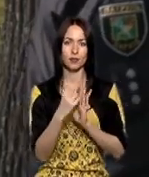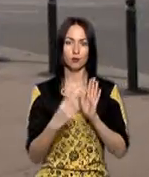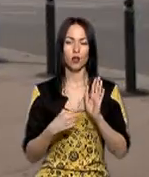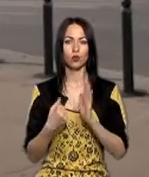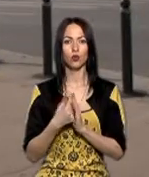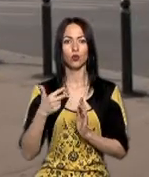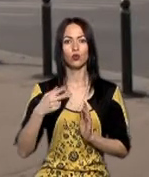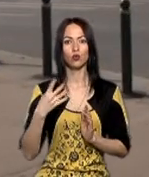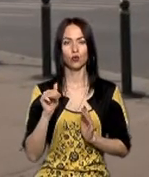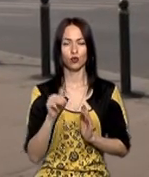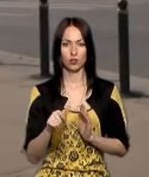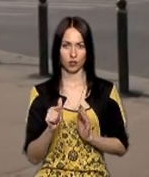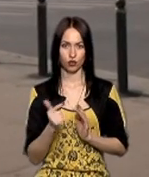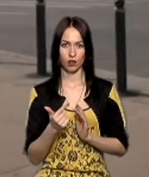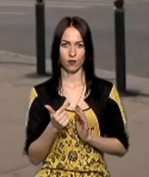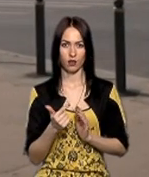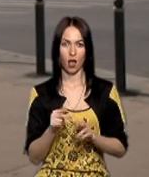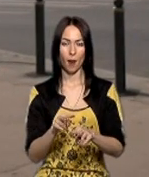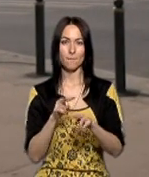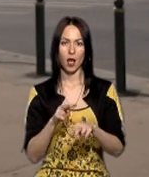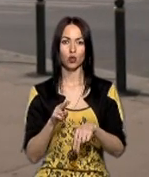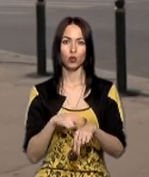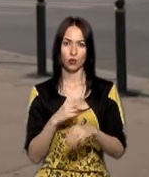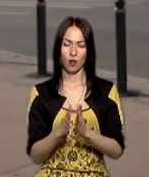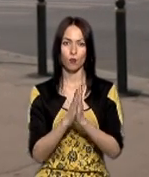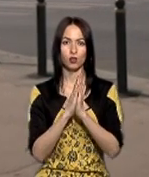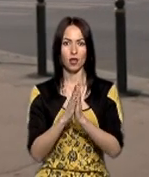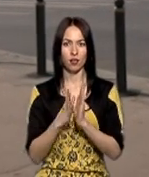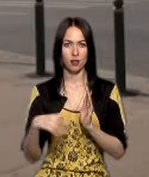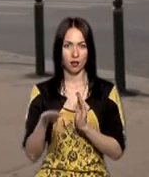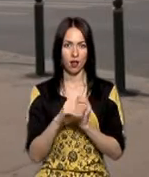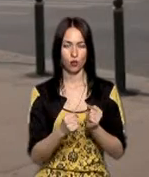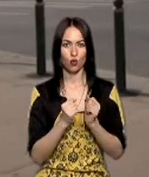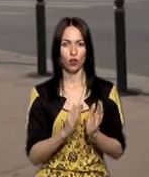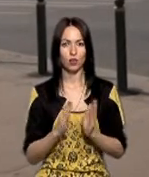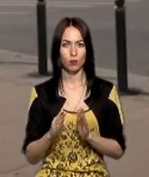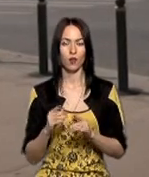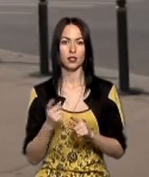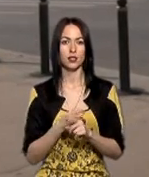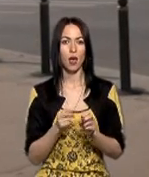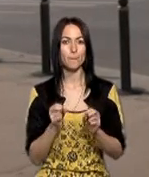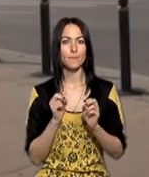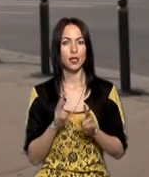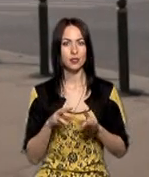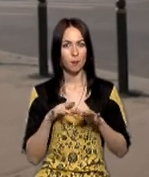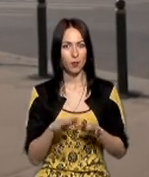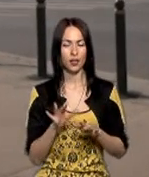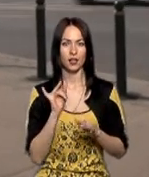тисяч гривень. Патрульна поліція закликає дотримуватися заходів безпеки та